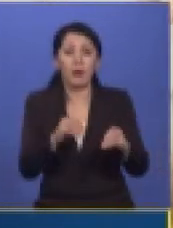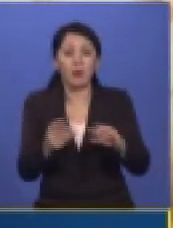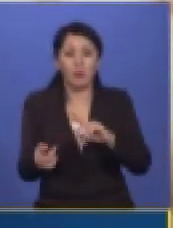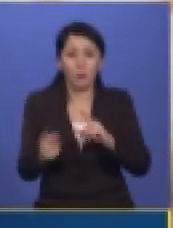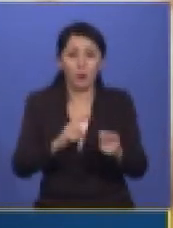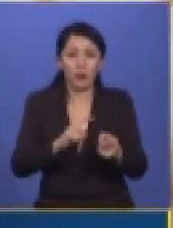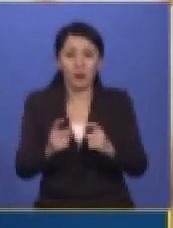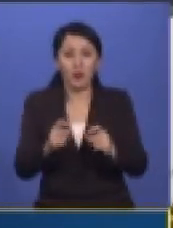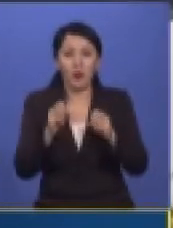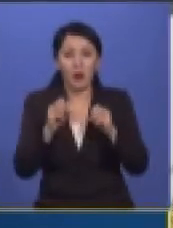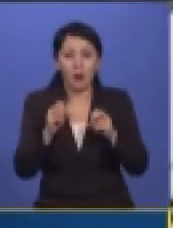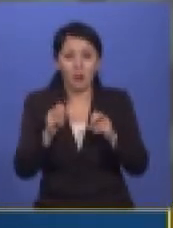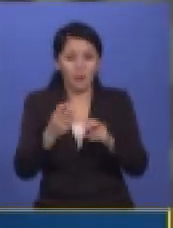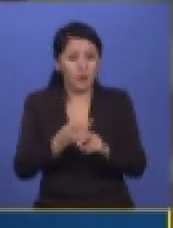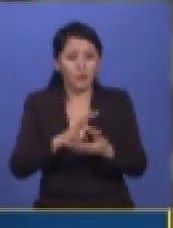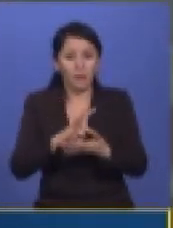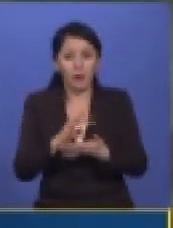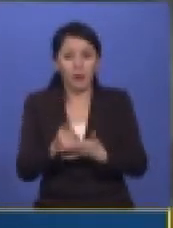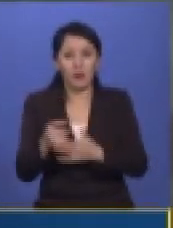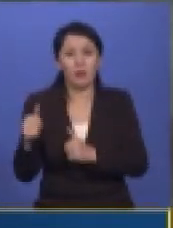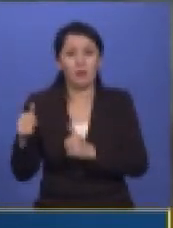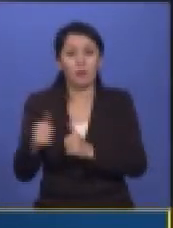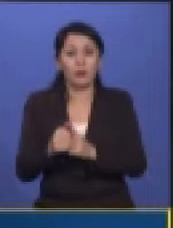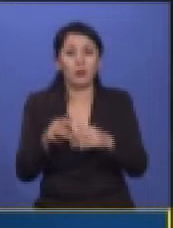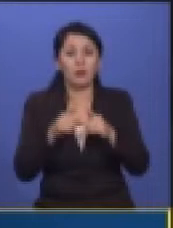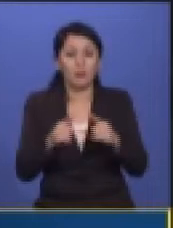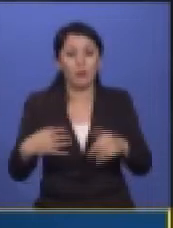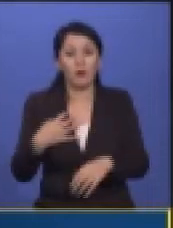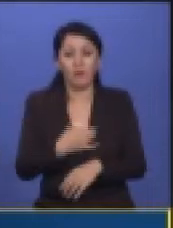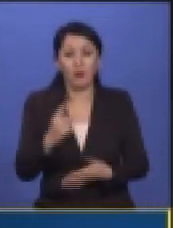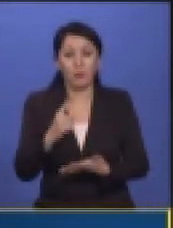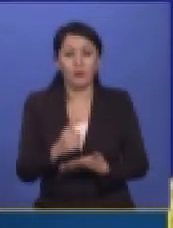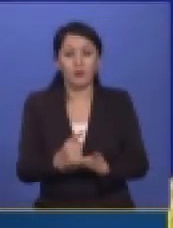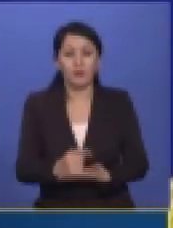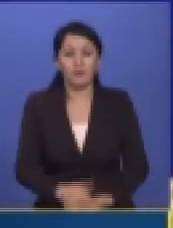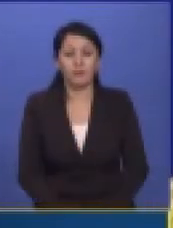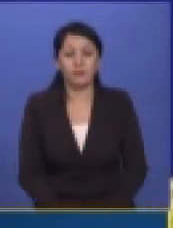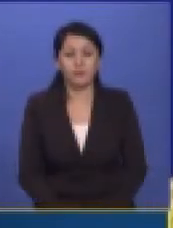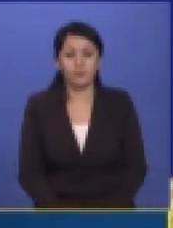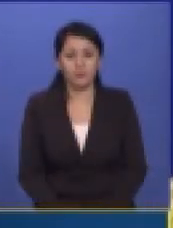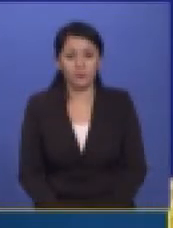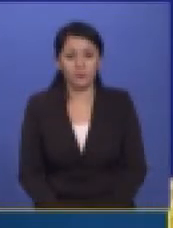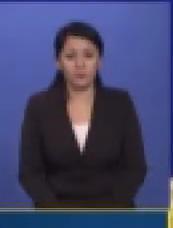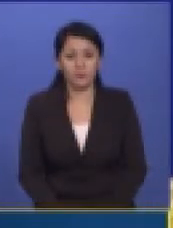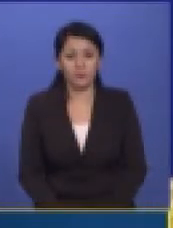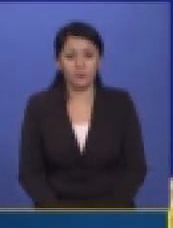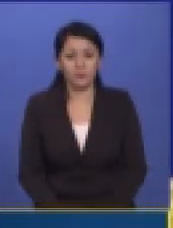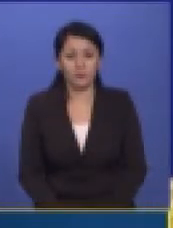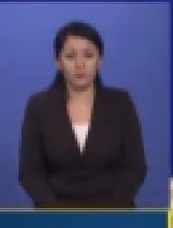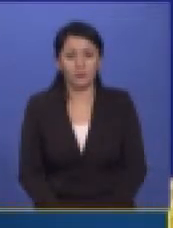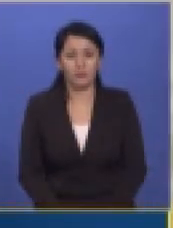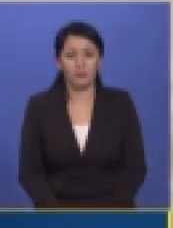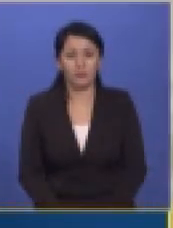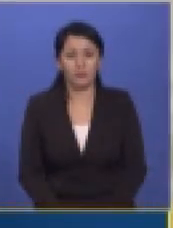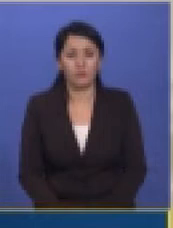үндеді. Қауіпсіздік саласындағы серіктестіктің тетіктерін жетілдіру маңызды міндеттің бірі. Қазақстан разделяет позицию Организации